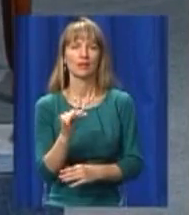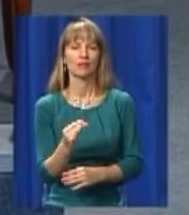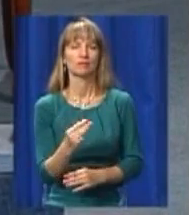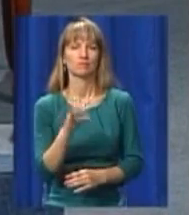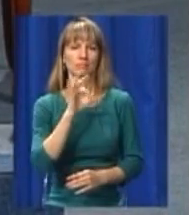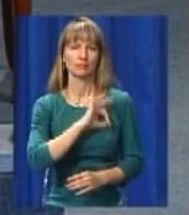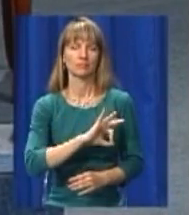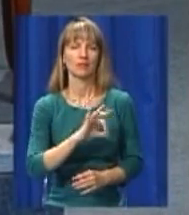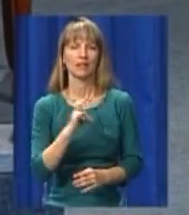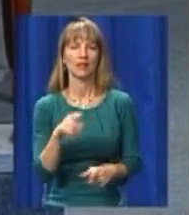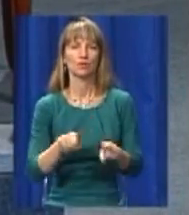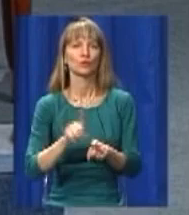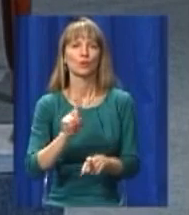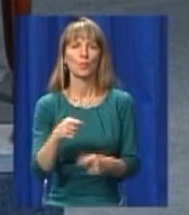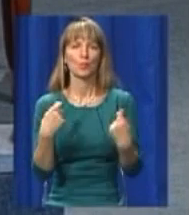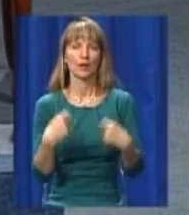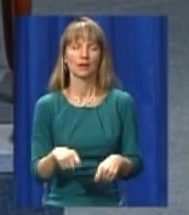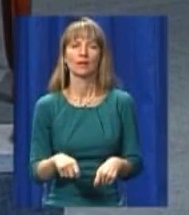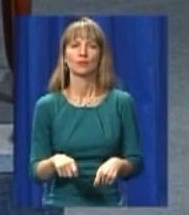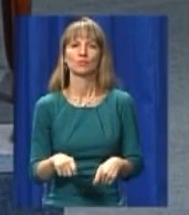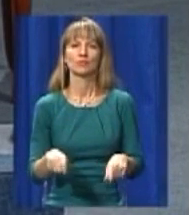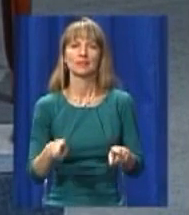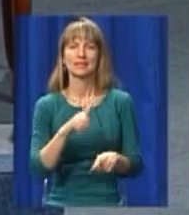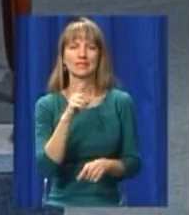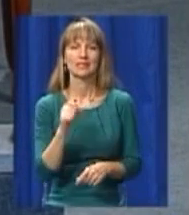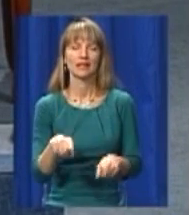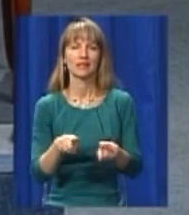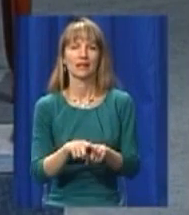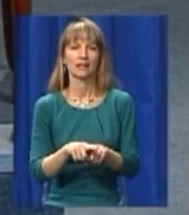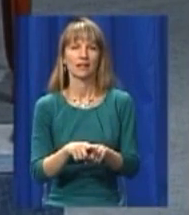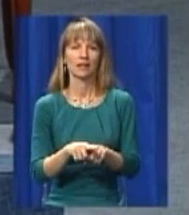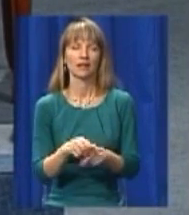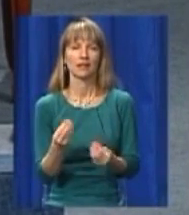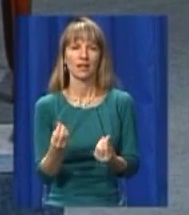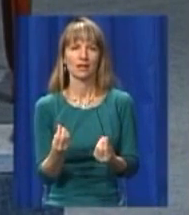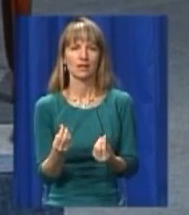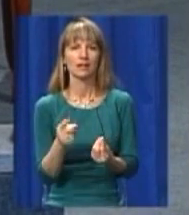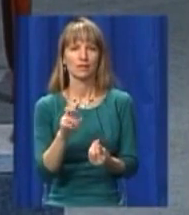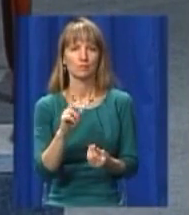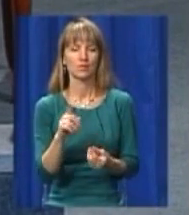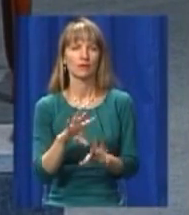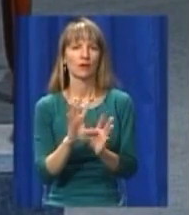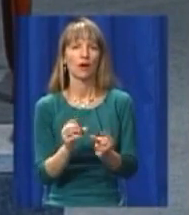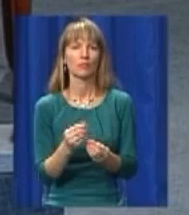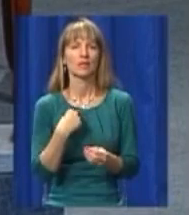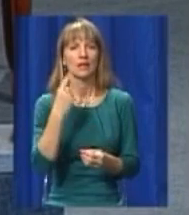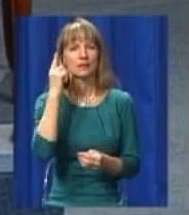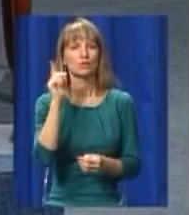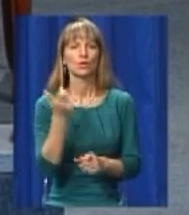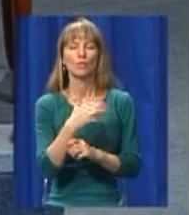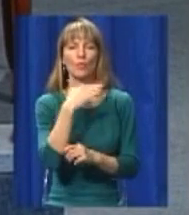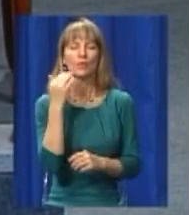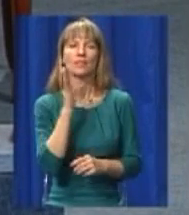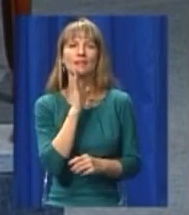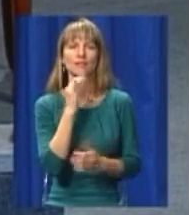наживаються на такому, що продають їх за такі от прям аж такі от кошти. А ти б взагалі, от дивись, я знаю, що дуже багато